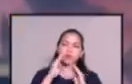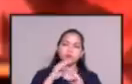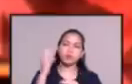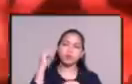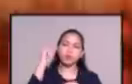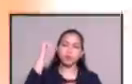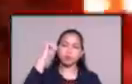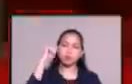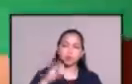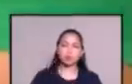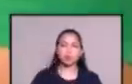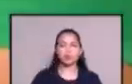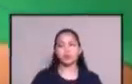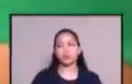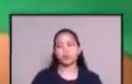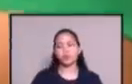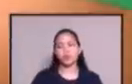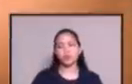Santos.